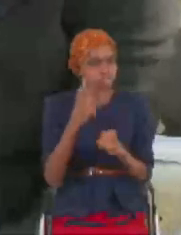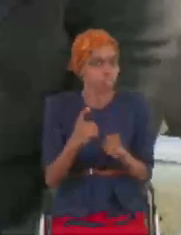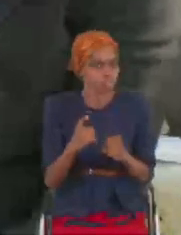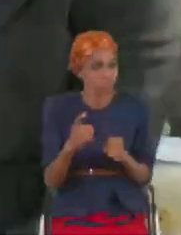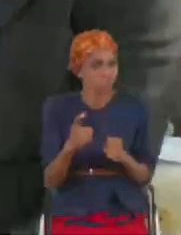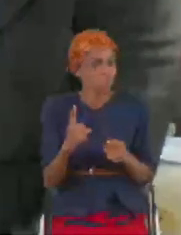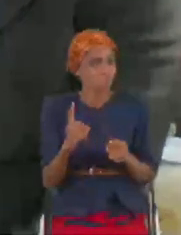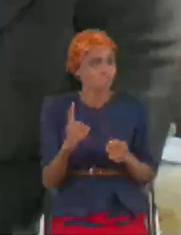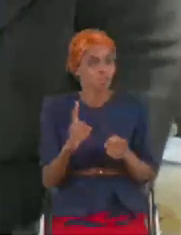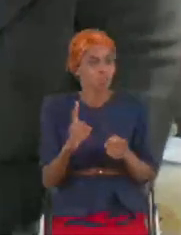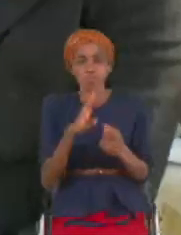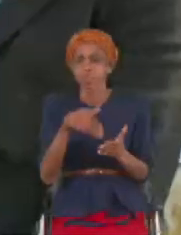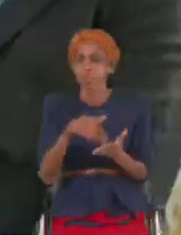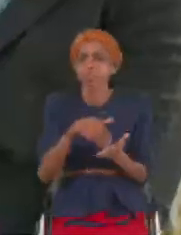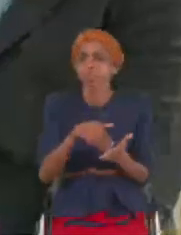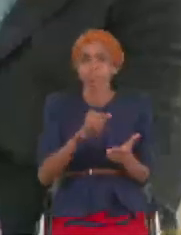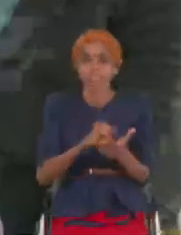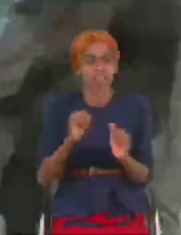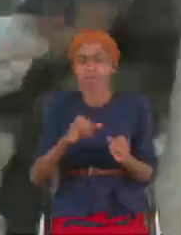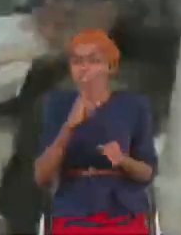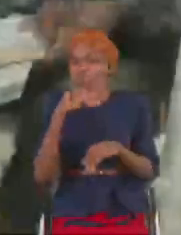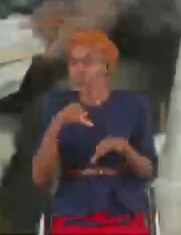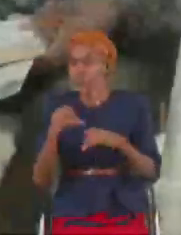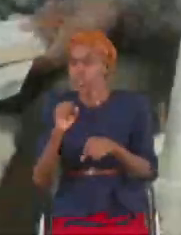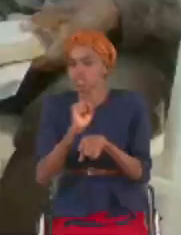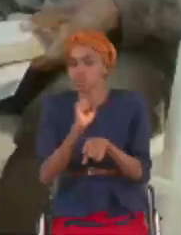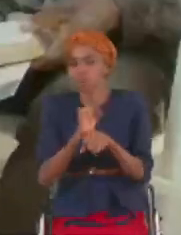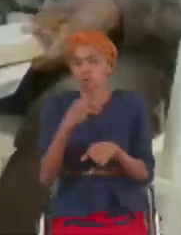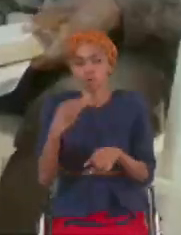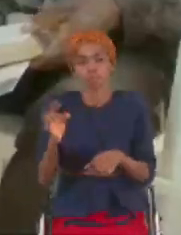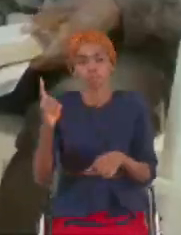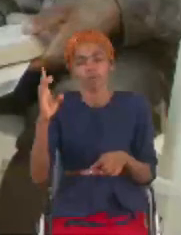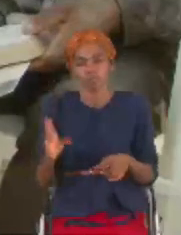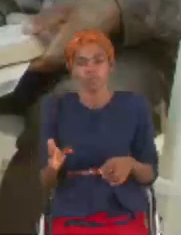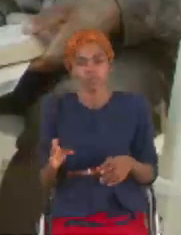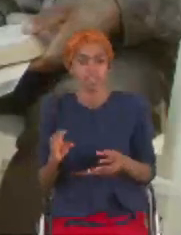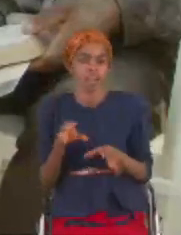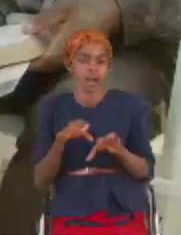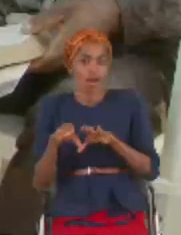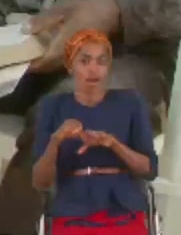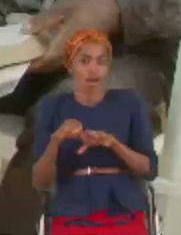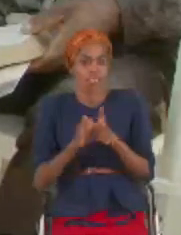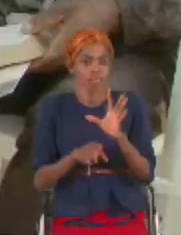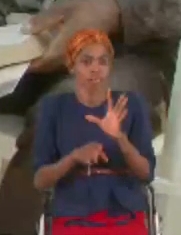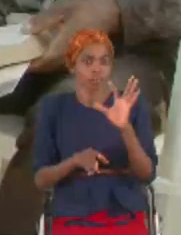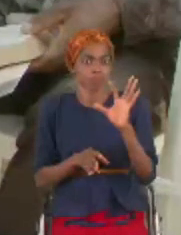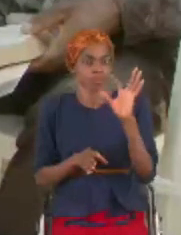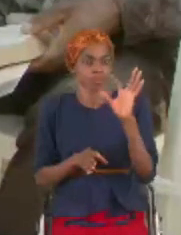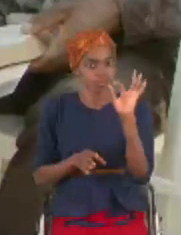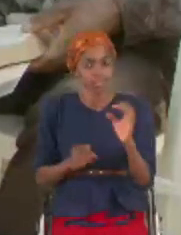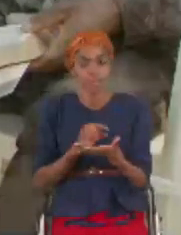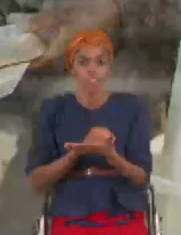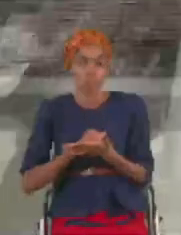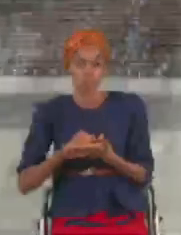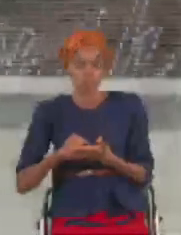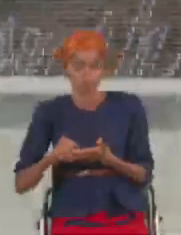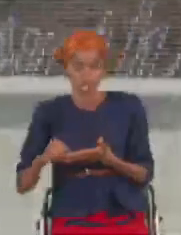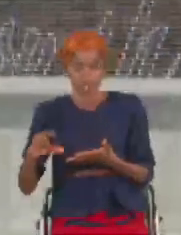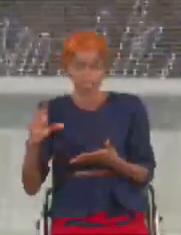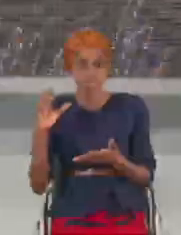te rend incapables pour exercer l'oeuvre le ministère ap des apôtres chapitre 9